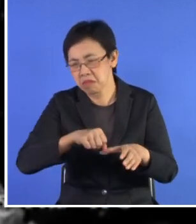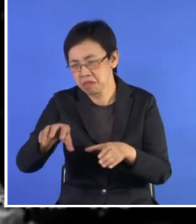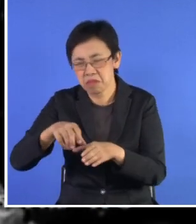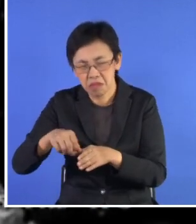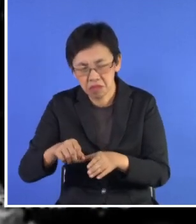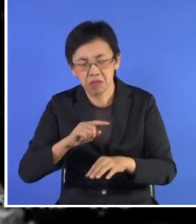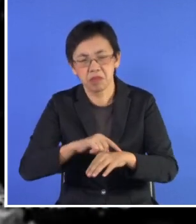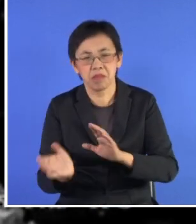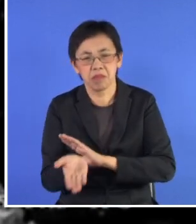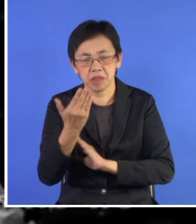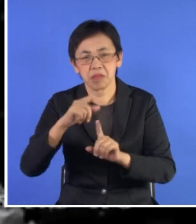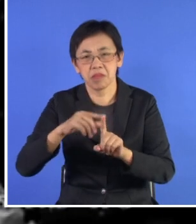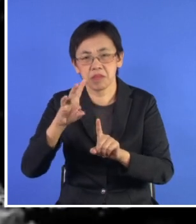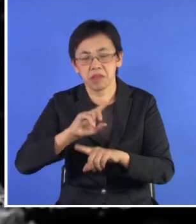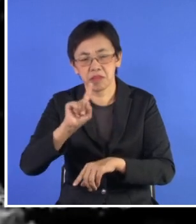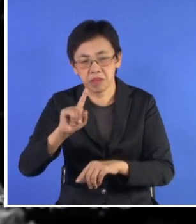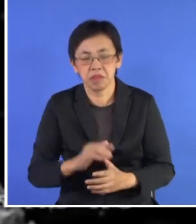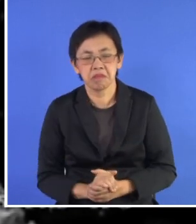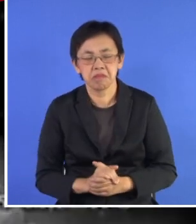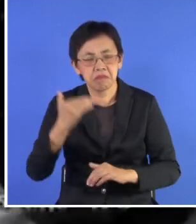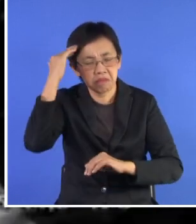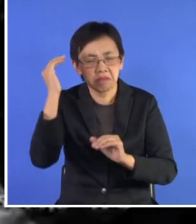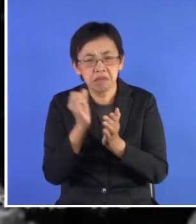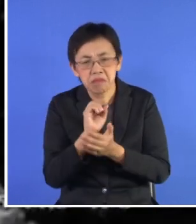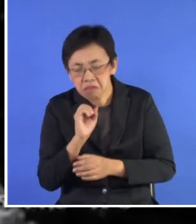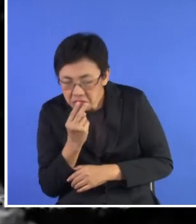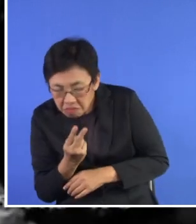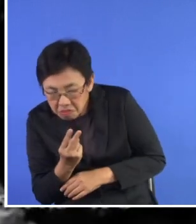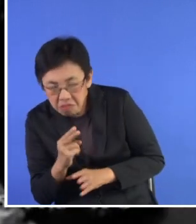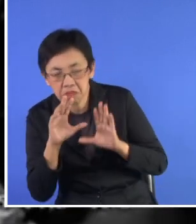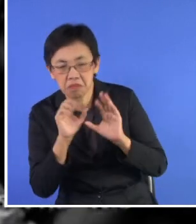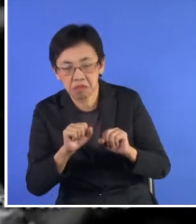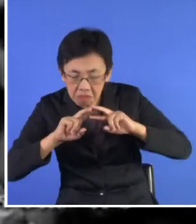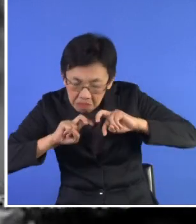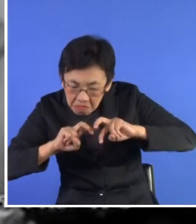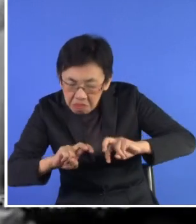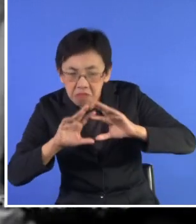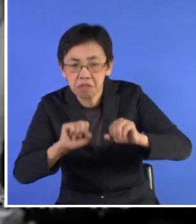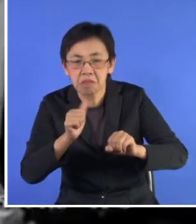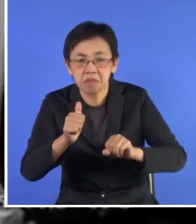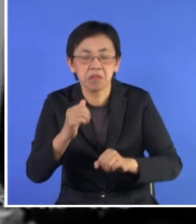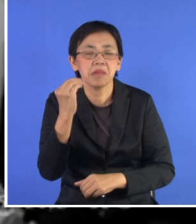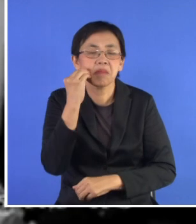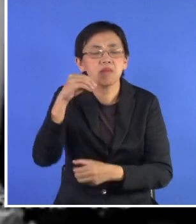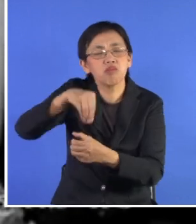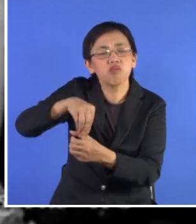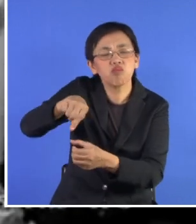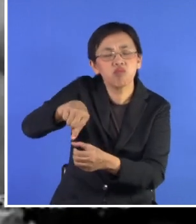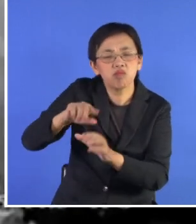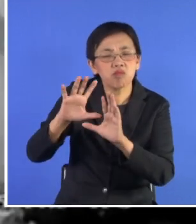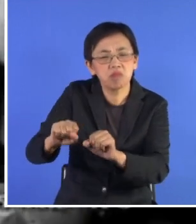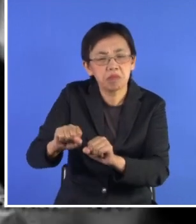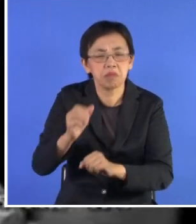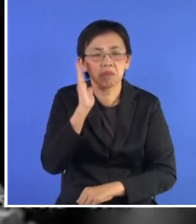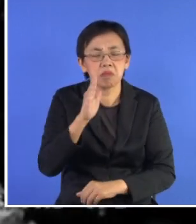เช้ามืดของวันที่1กรกฎาคมตำรวจอย่างที่บอกว่าเขาจับได้นะคะแกะรอยไปจากบ้านได้ที่บ้านหลังหนึ่งในที่สุดก็